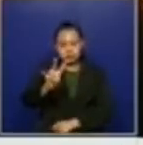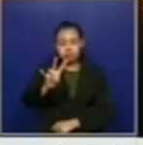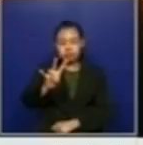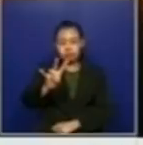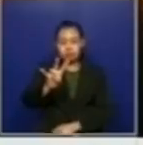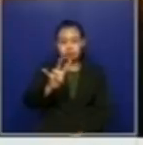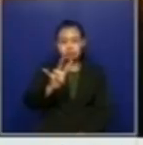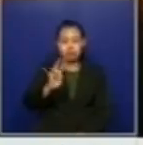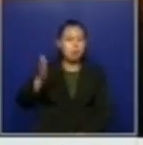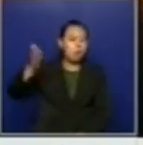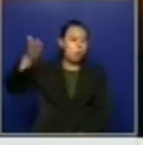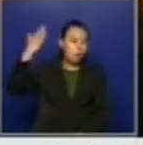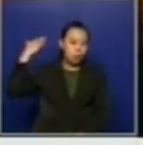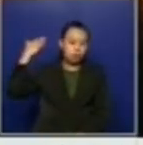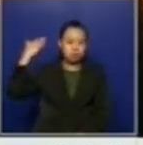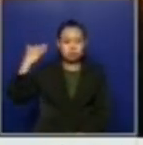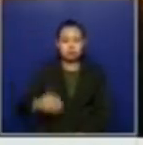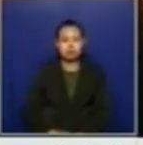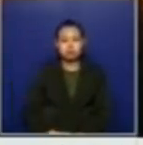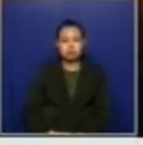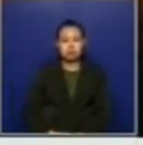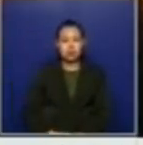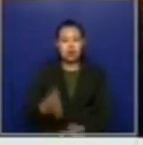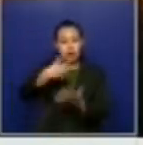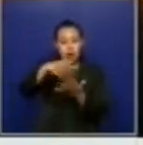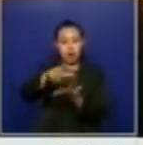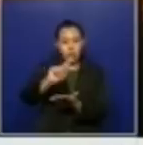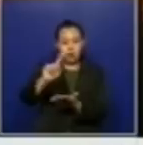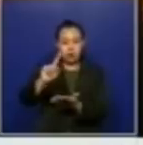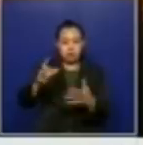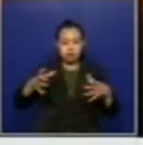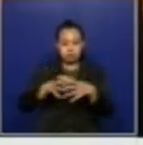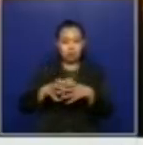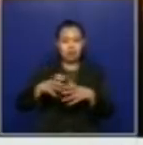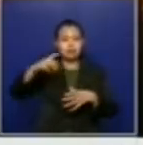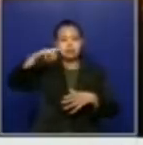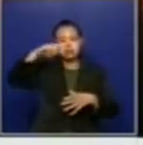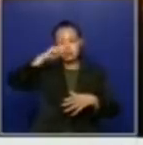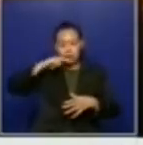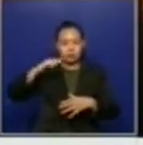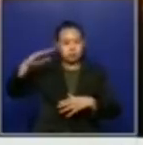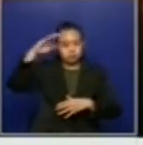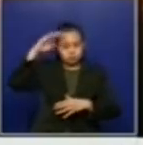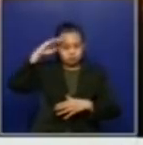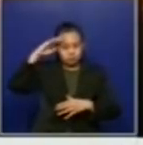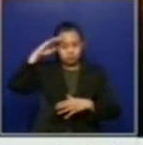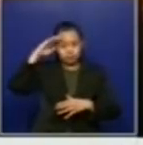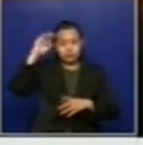บอกว่าเขาใช้คำว่ากองทัพไทยสัญญาว่าจะมีการเลือกตั้งเดือนตุลาคม